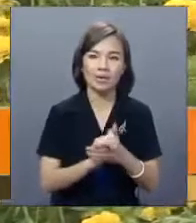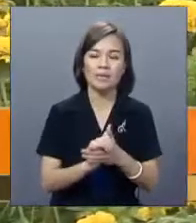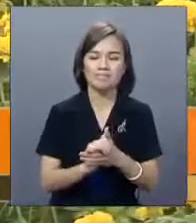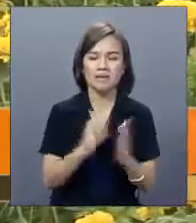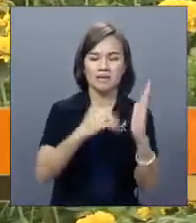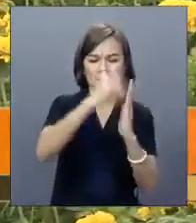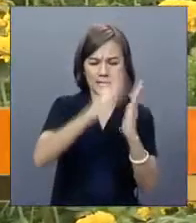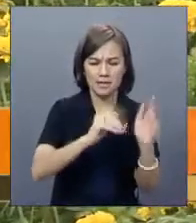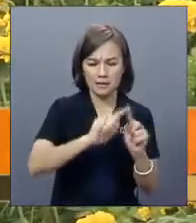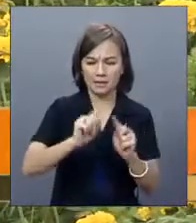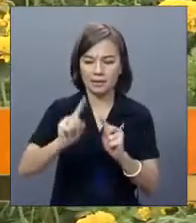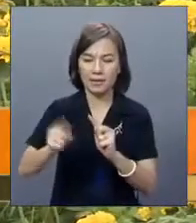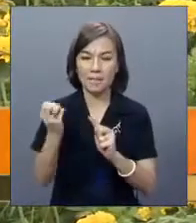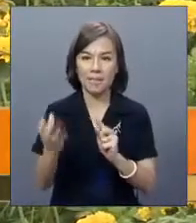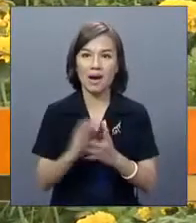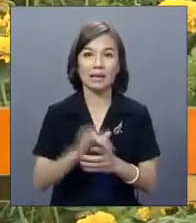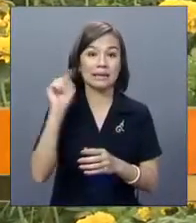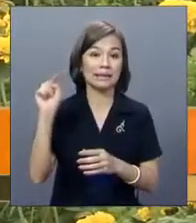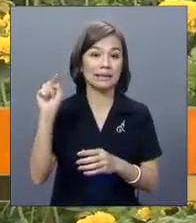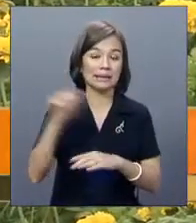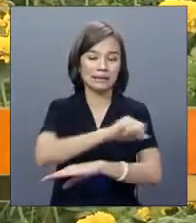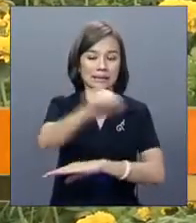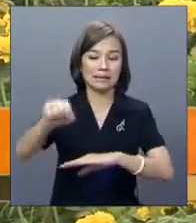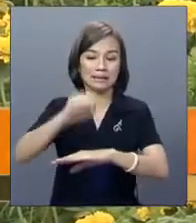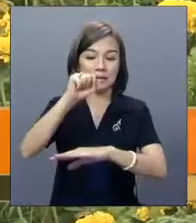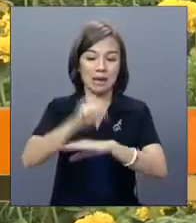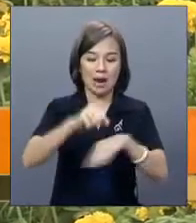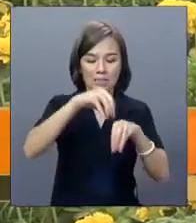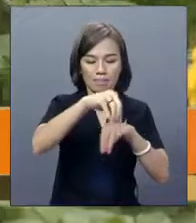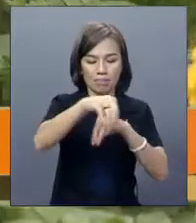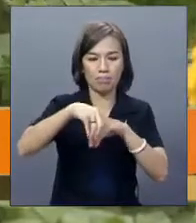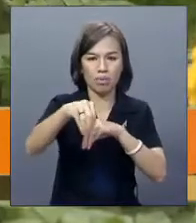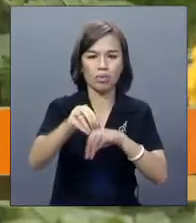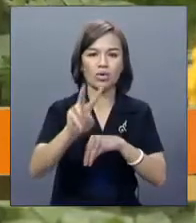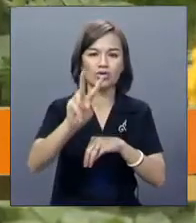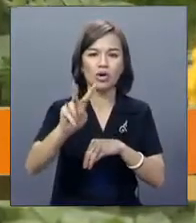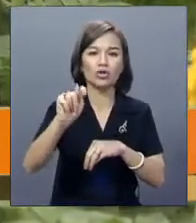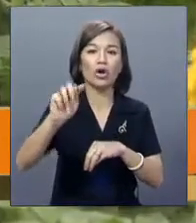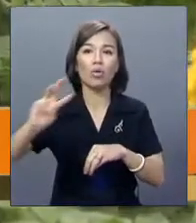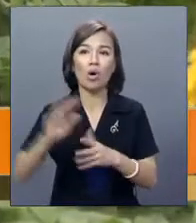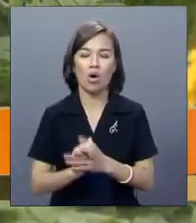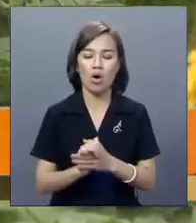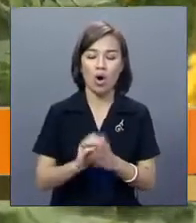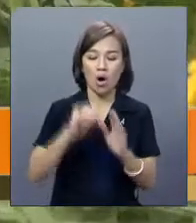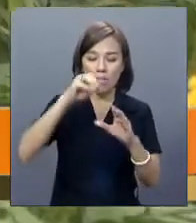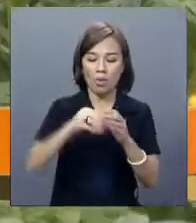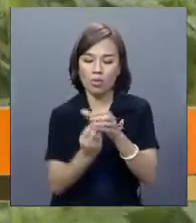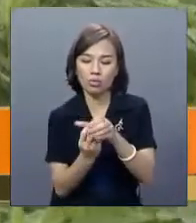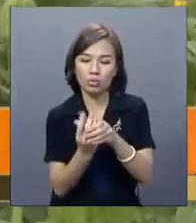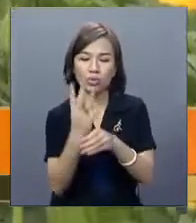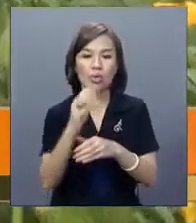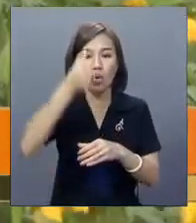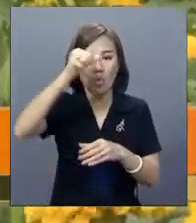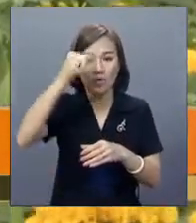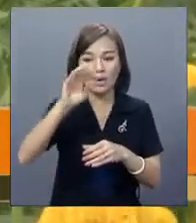พันธุ์อย่างสวนเล็กๆขนาด2ตารางวาแห่งนี้เจ้าของสวนเพิ่งปลูกได้เพียง45วันแต่ต้นดาวเรืองออกดอกเ